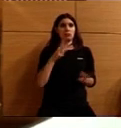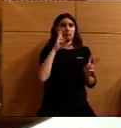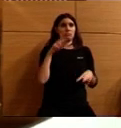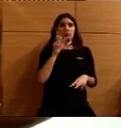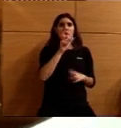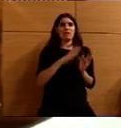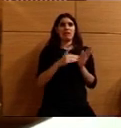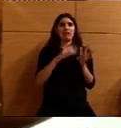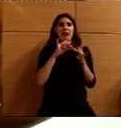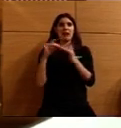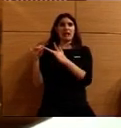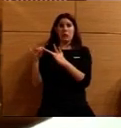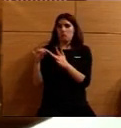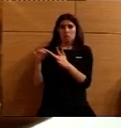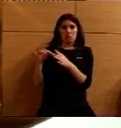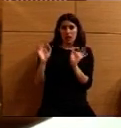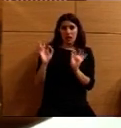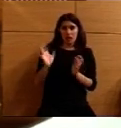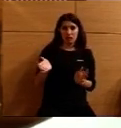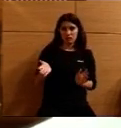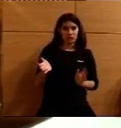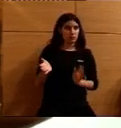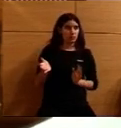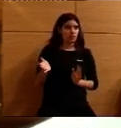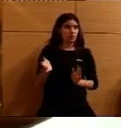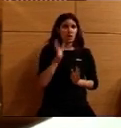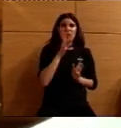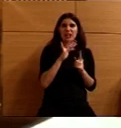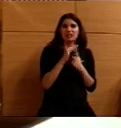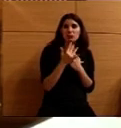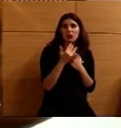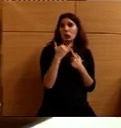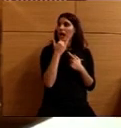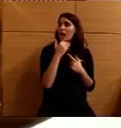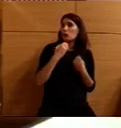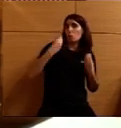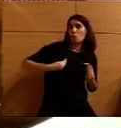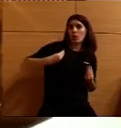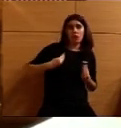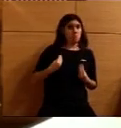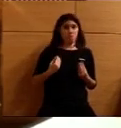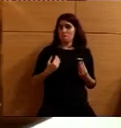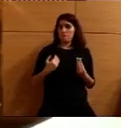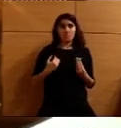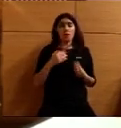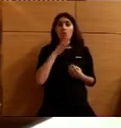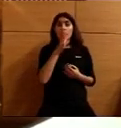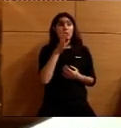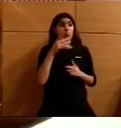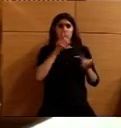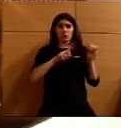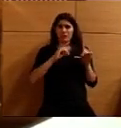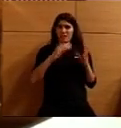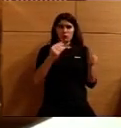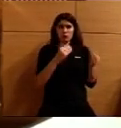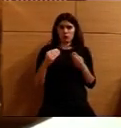Valenciana estigui liderant res, que estigui en una situació envejable, perquè problemes ne tenim.